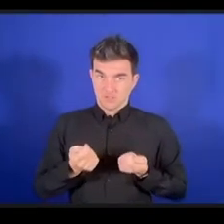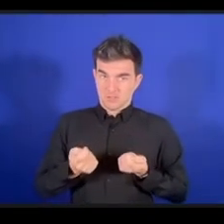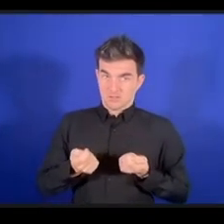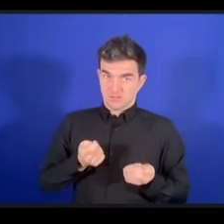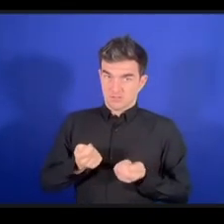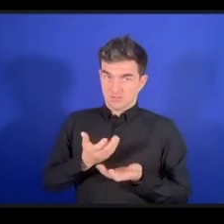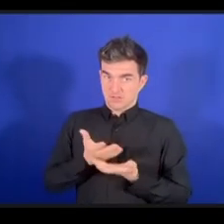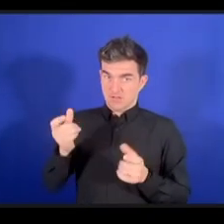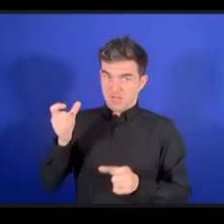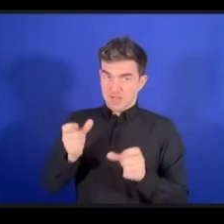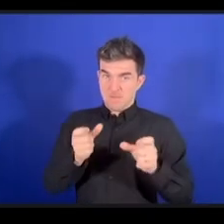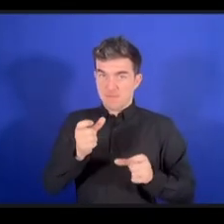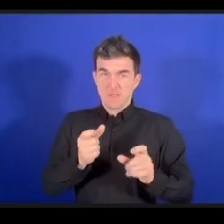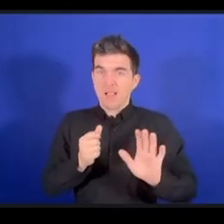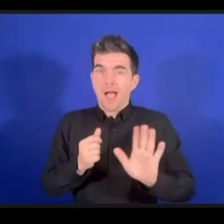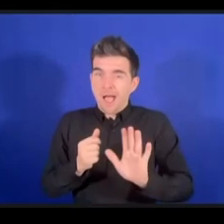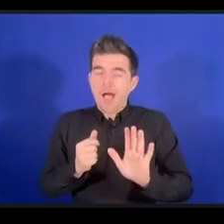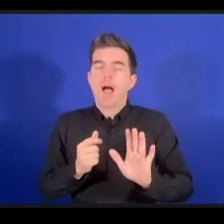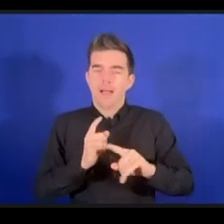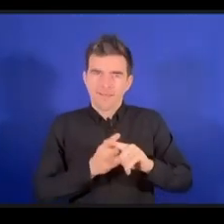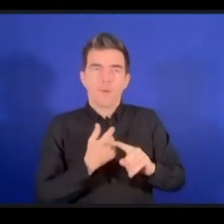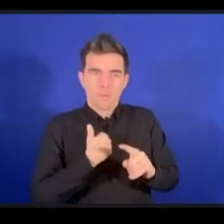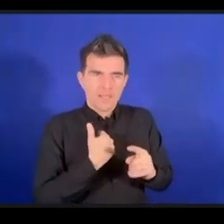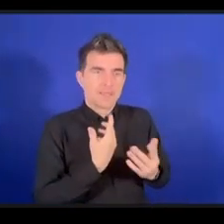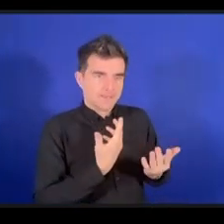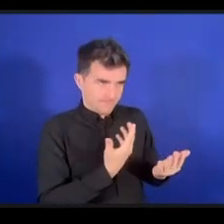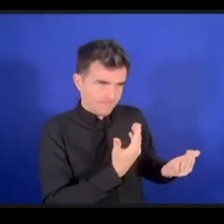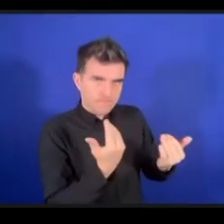们专门有一场会，就是